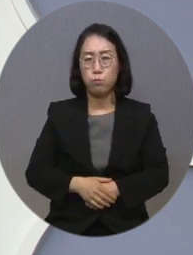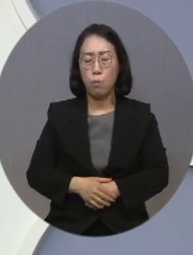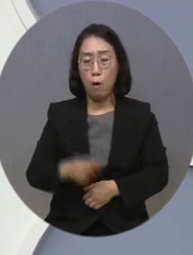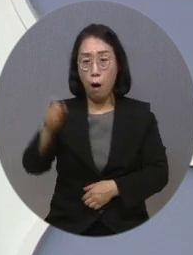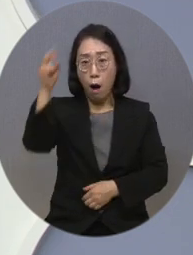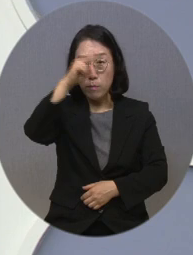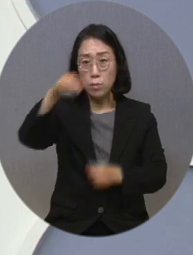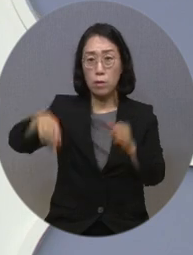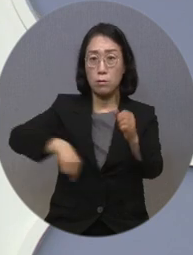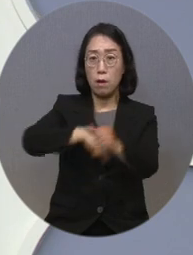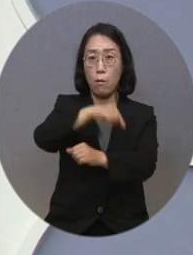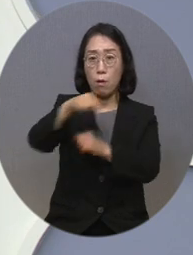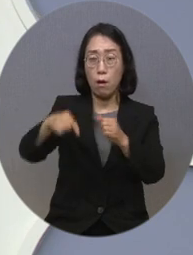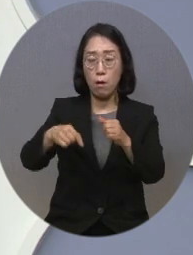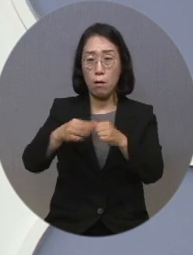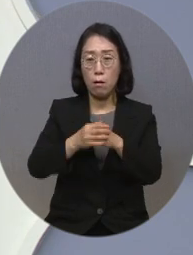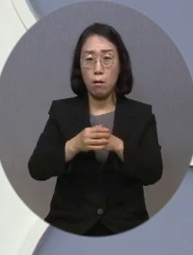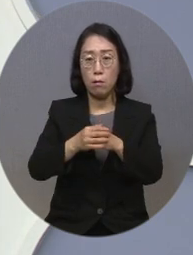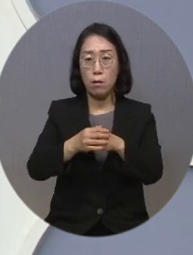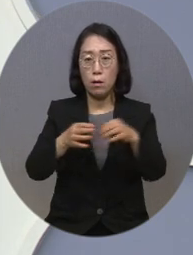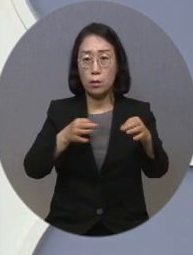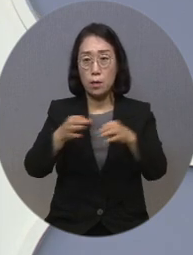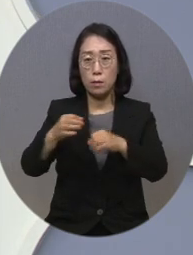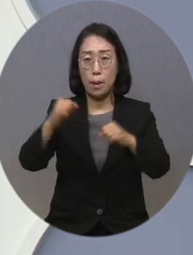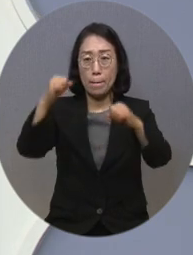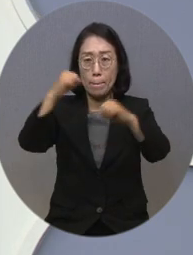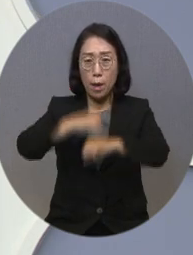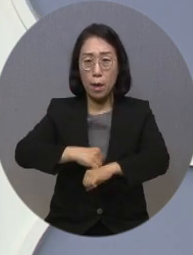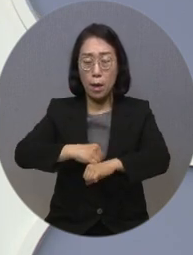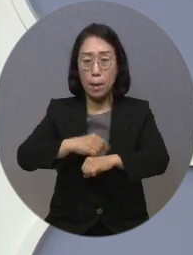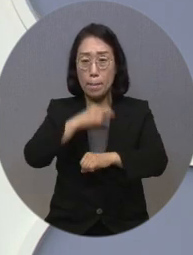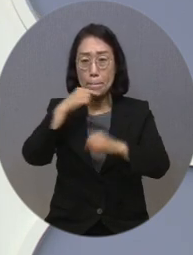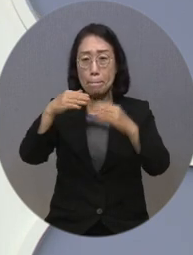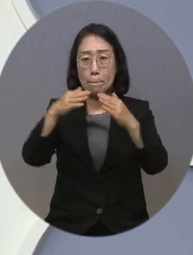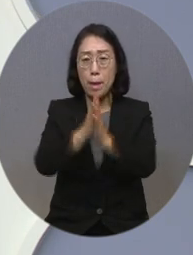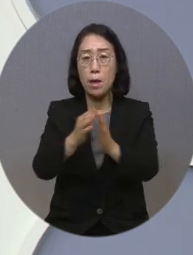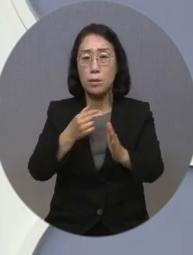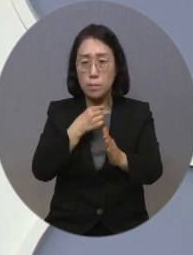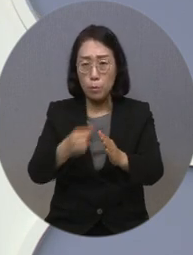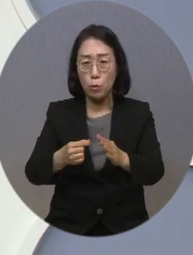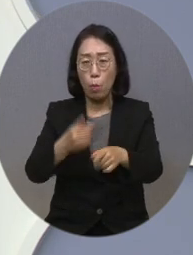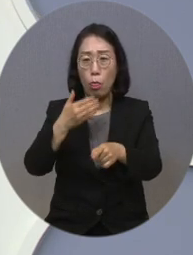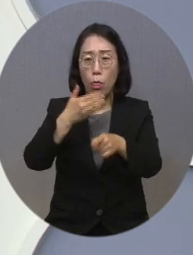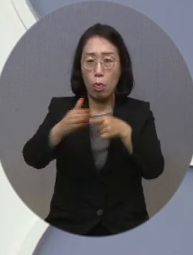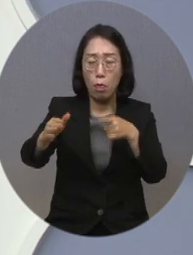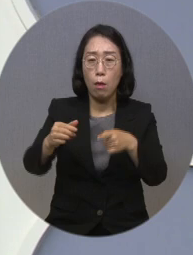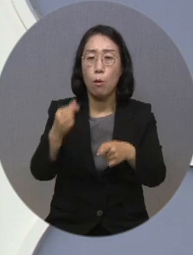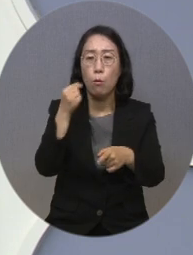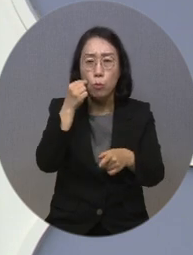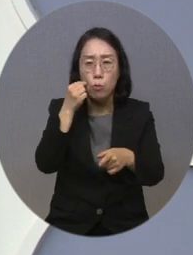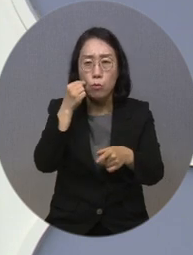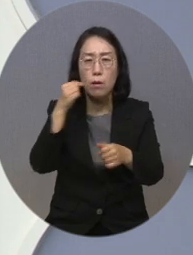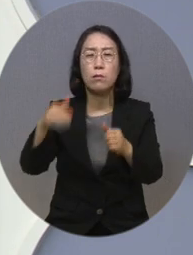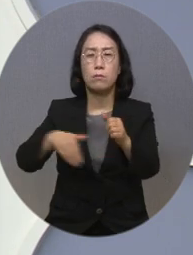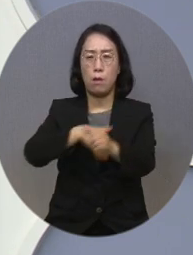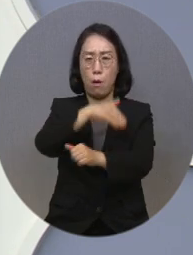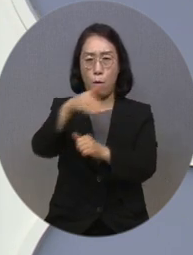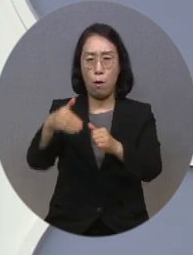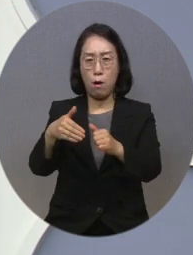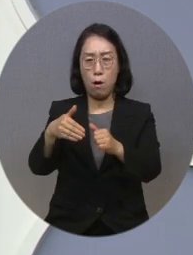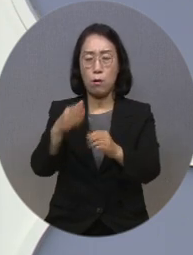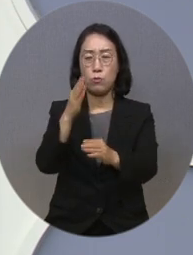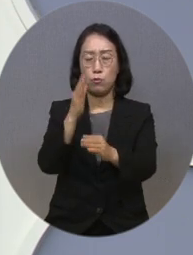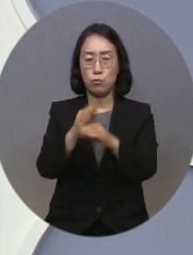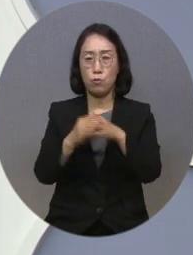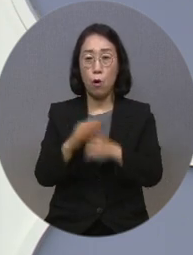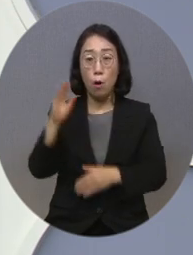몰아치니까 폐업을 하고 싶어도 그것을 돈을 갚을 수가 없는 이런 환경까지 처해 있는 것 같습니다. 제가